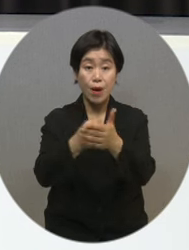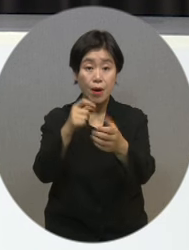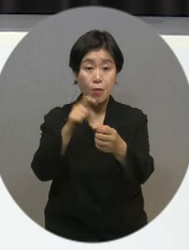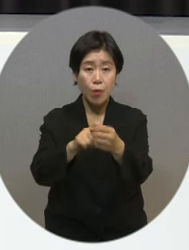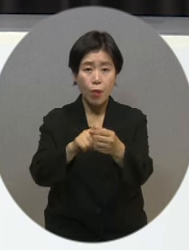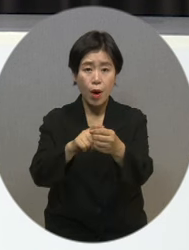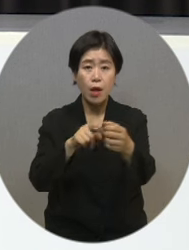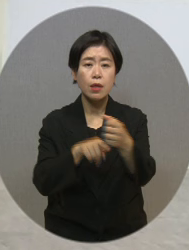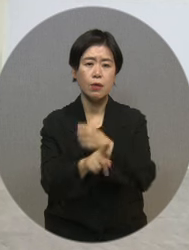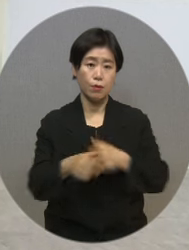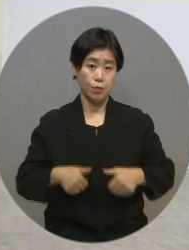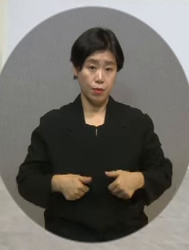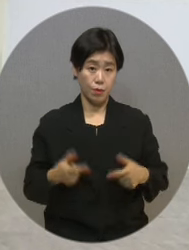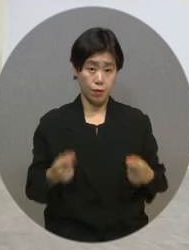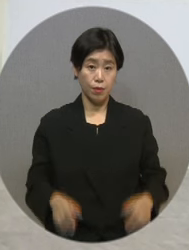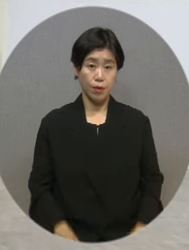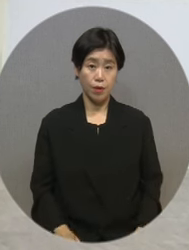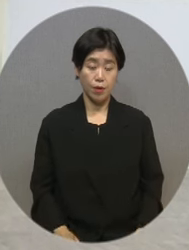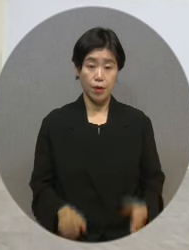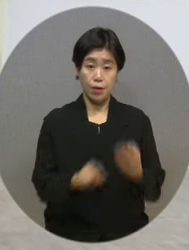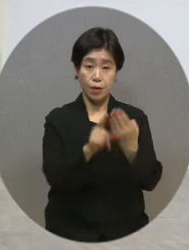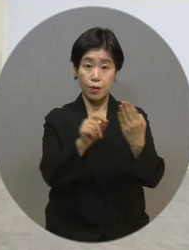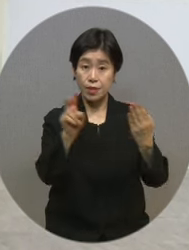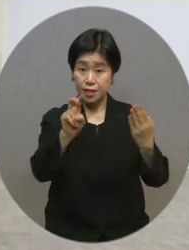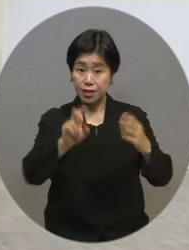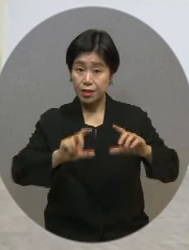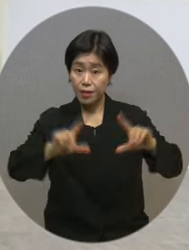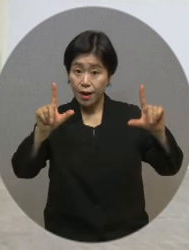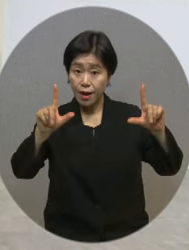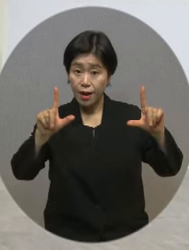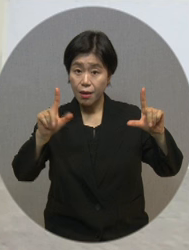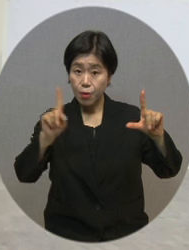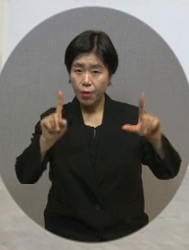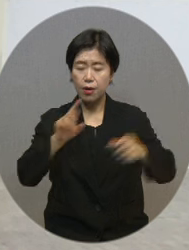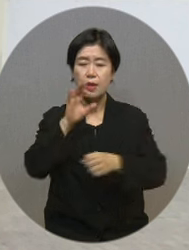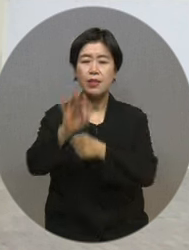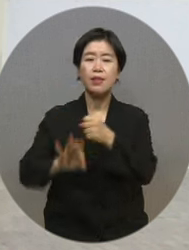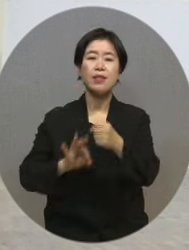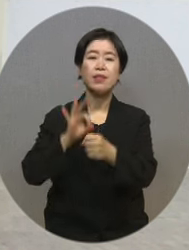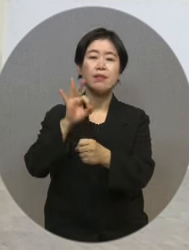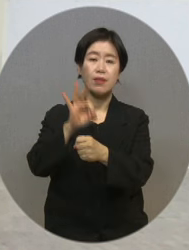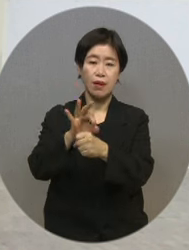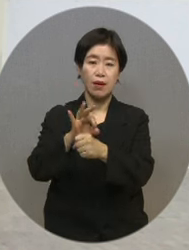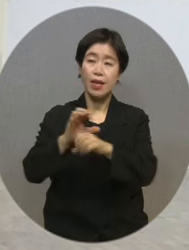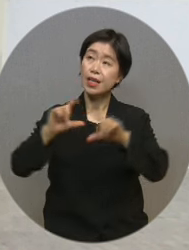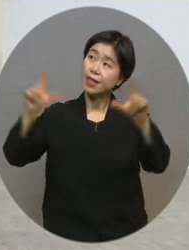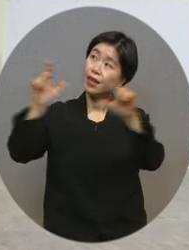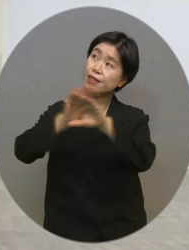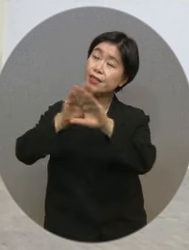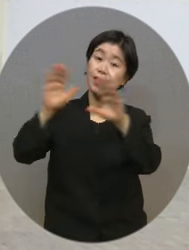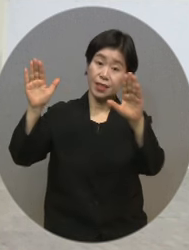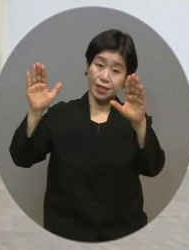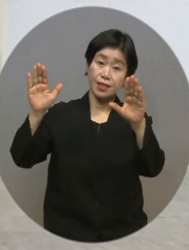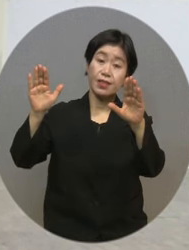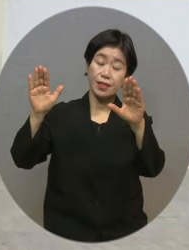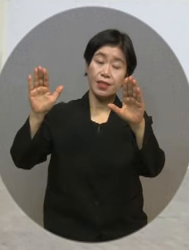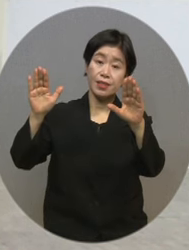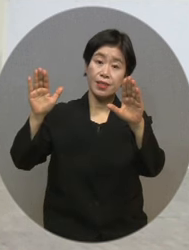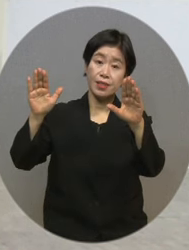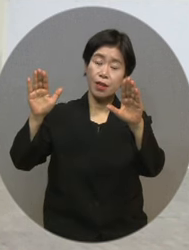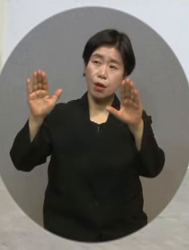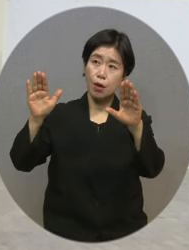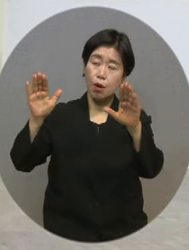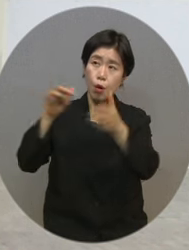네. 그 중에 하나가 4월 20일이 10년 기상청 통계상 가장 비가 안 오는